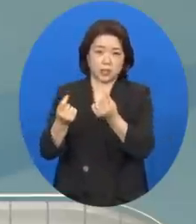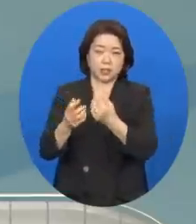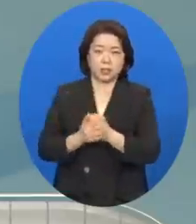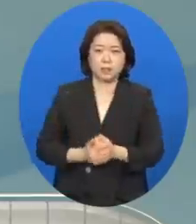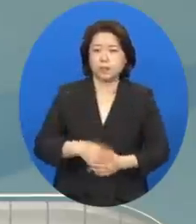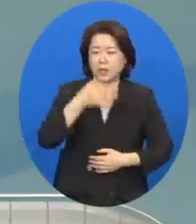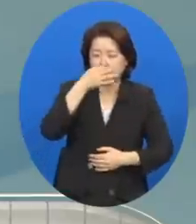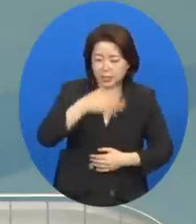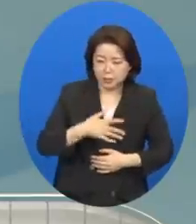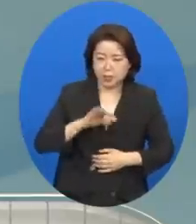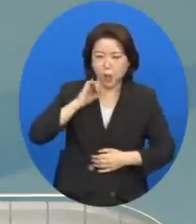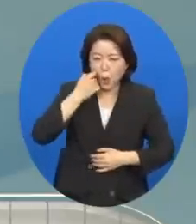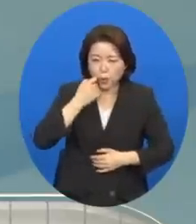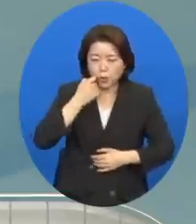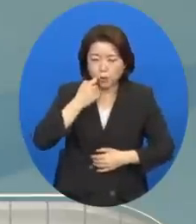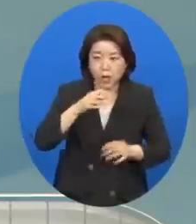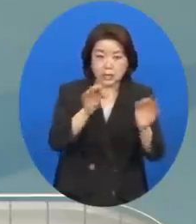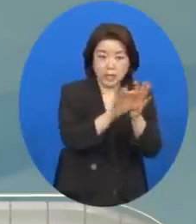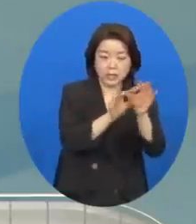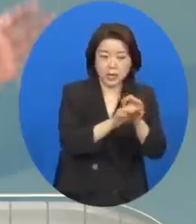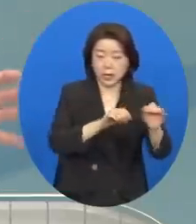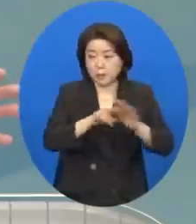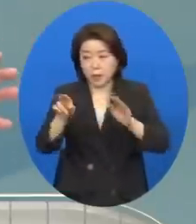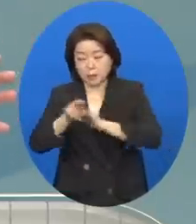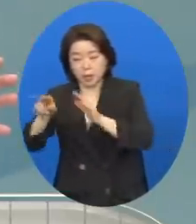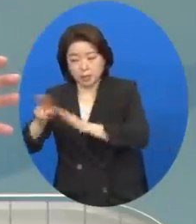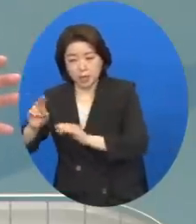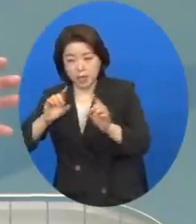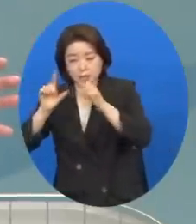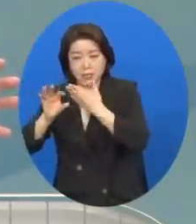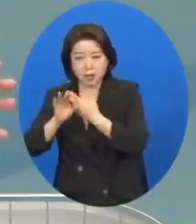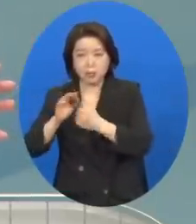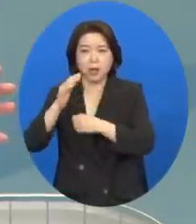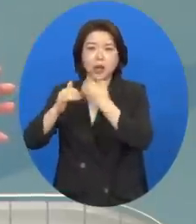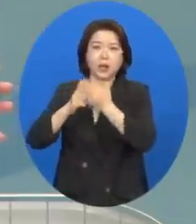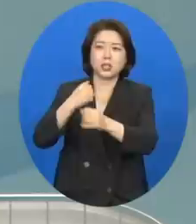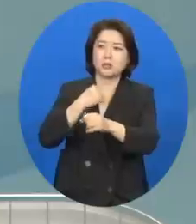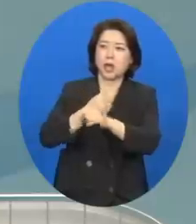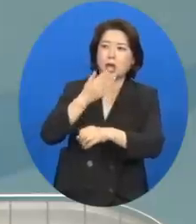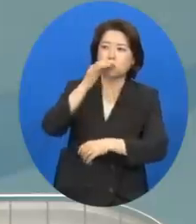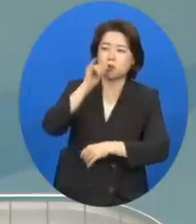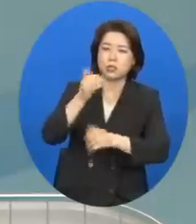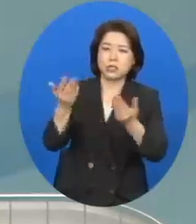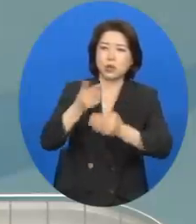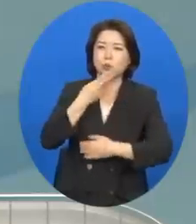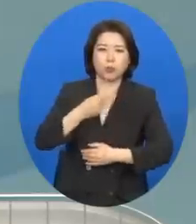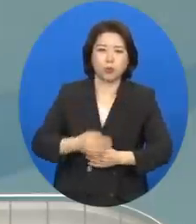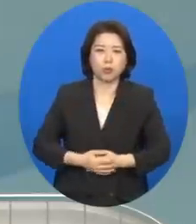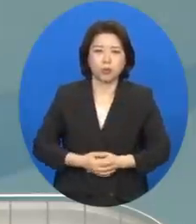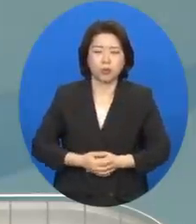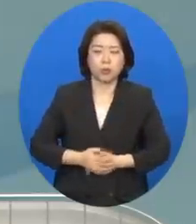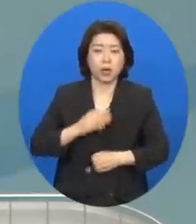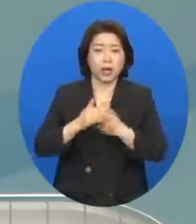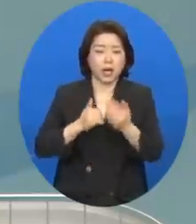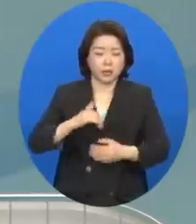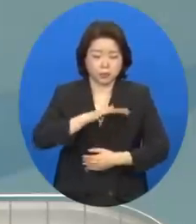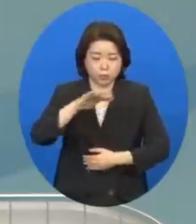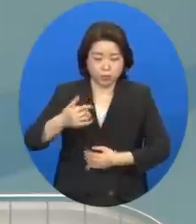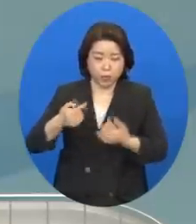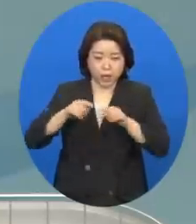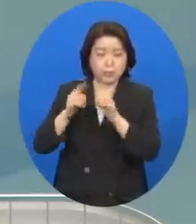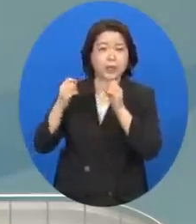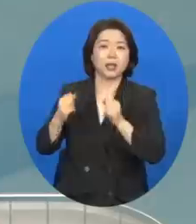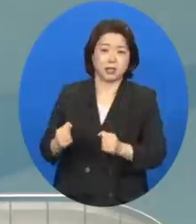거 다 피해서 살면 하나님은 아무것도 못하세요. 하나님은 우리에게 함께